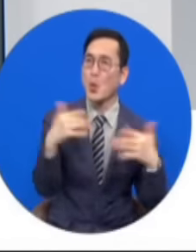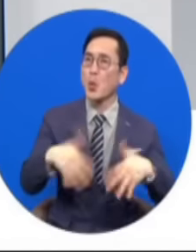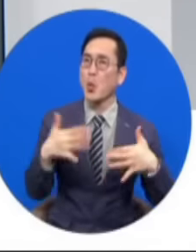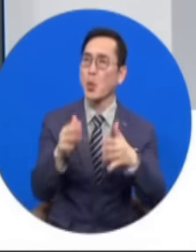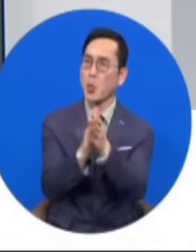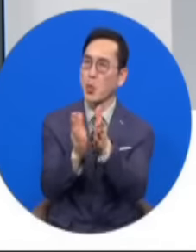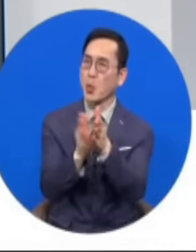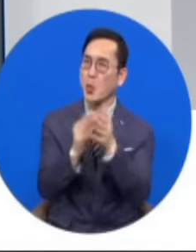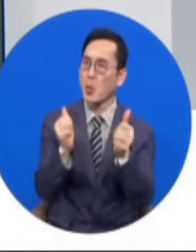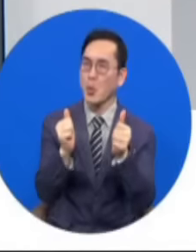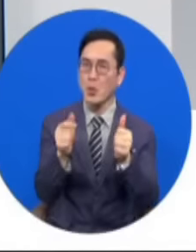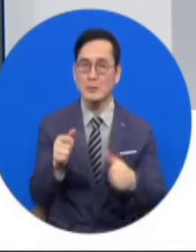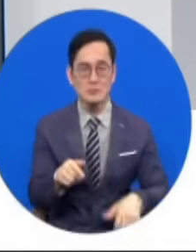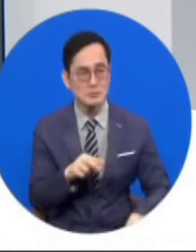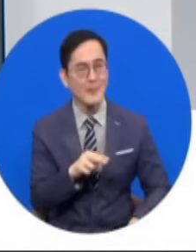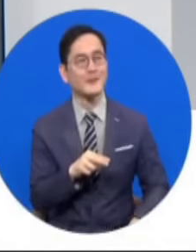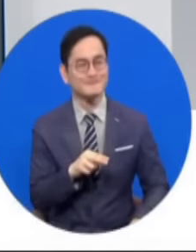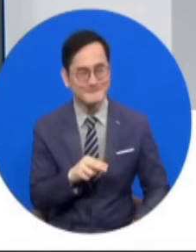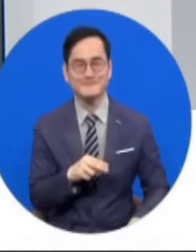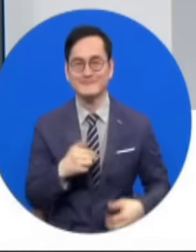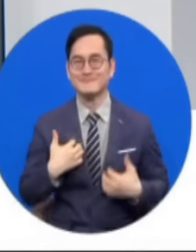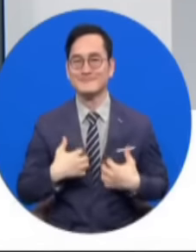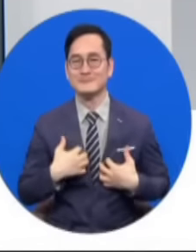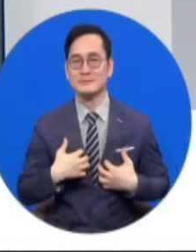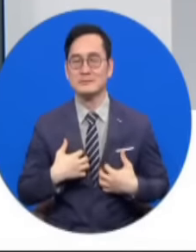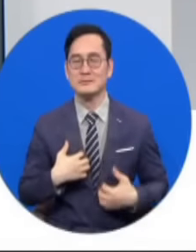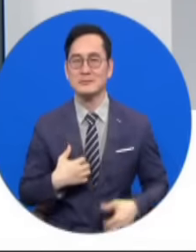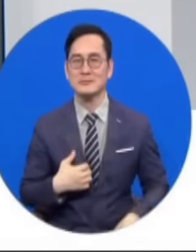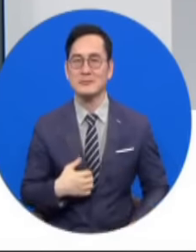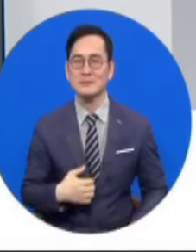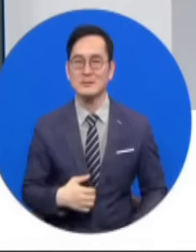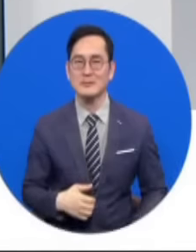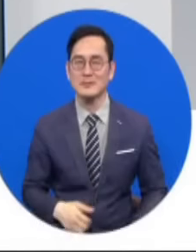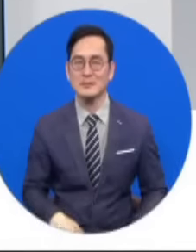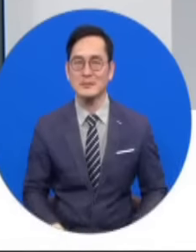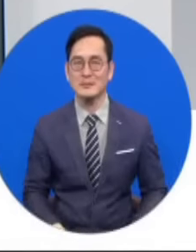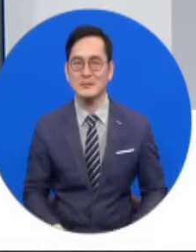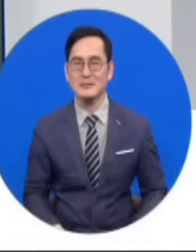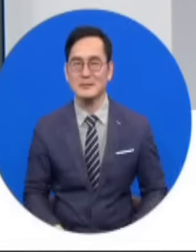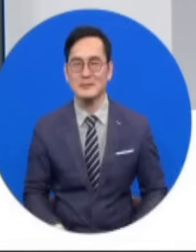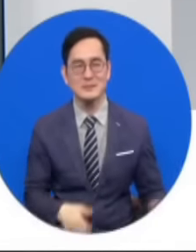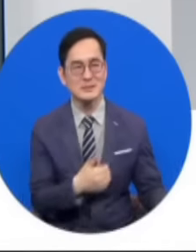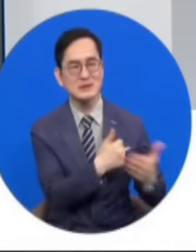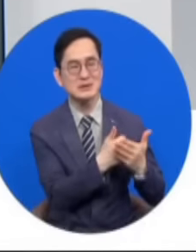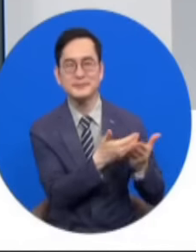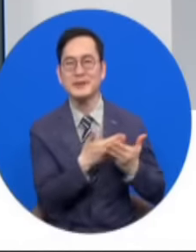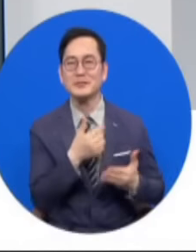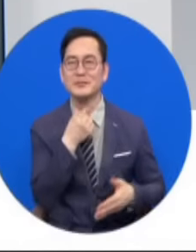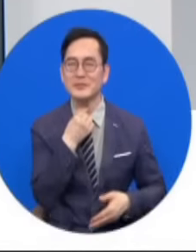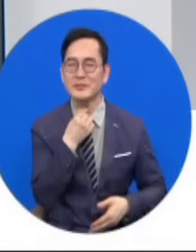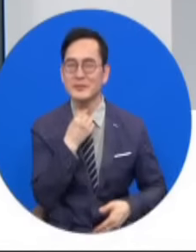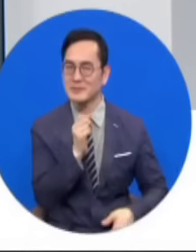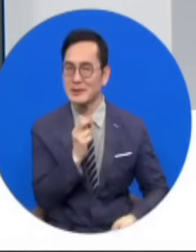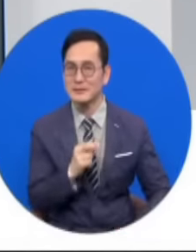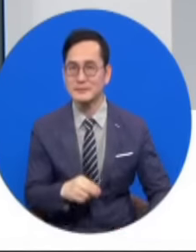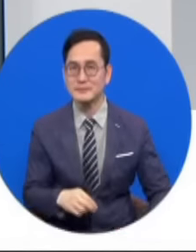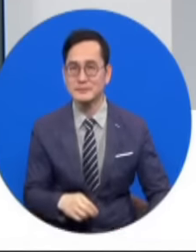식으로 평가를 받기 때문에 아 국회의원은 두 가지 자기를 가집니다 당원으로서의